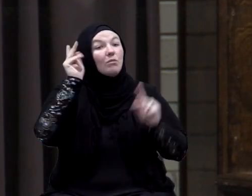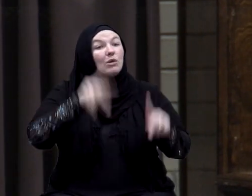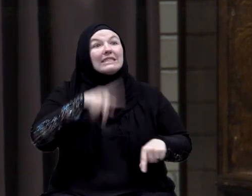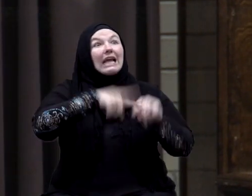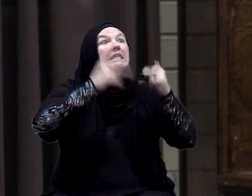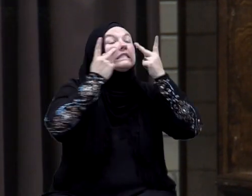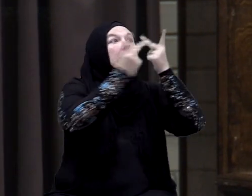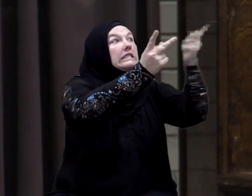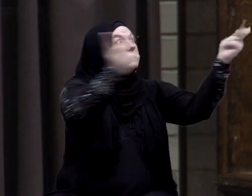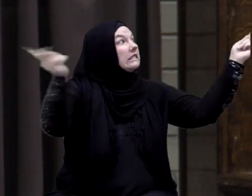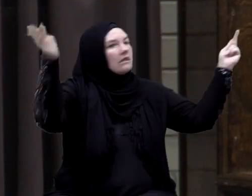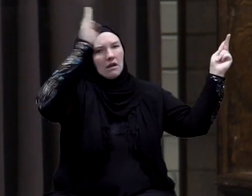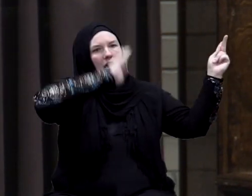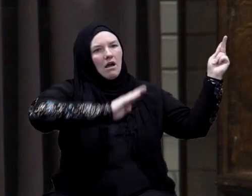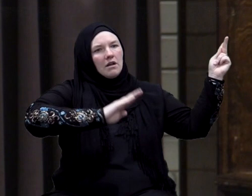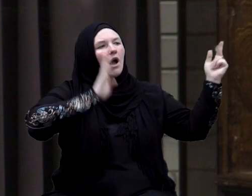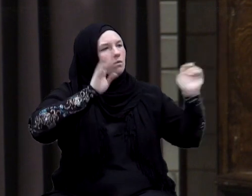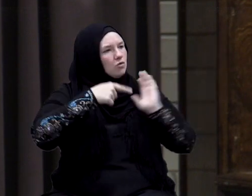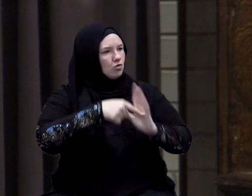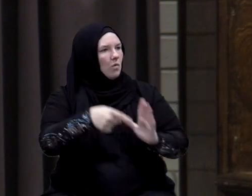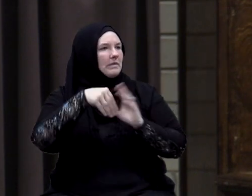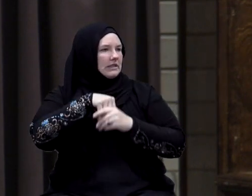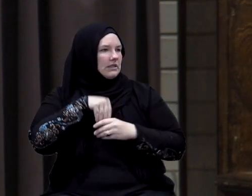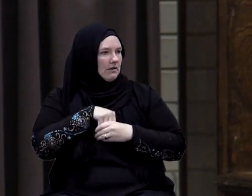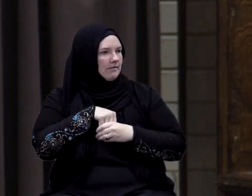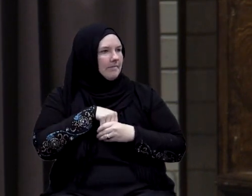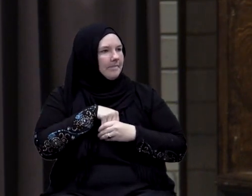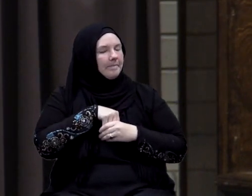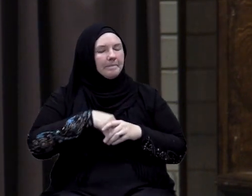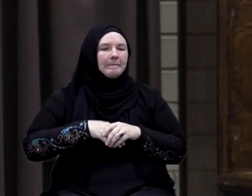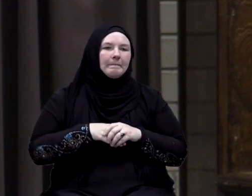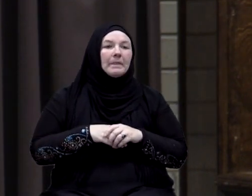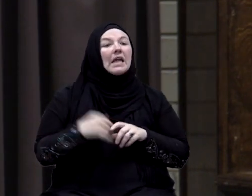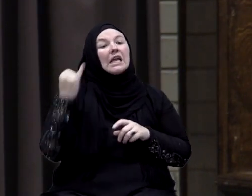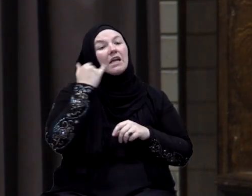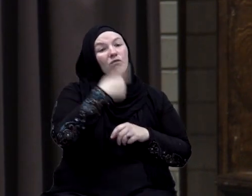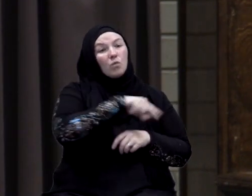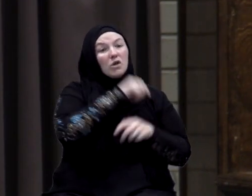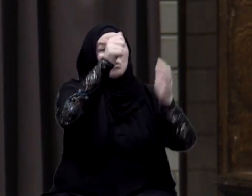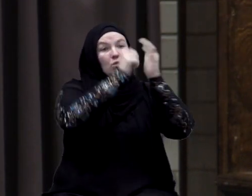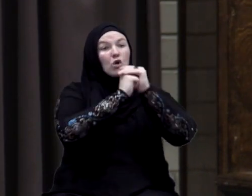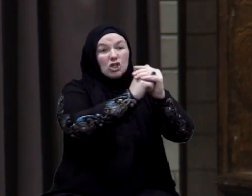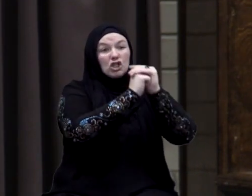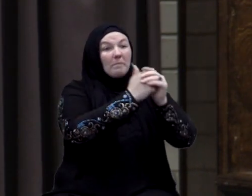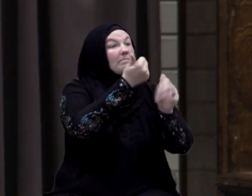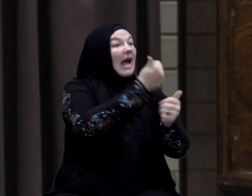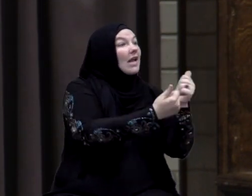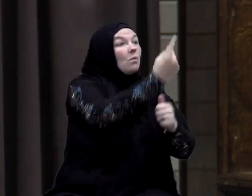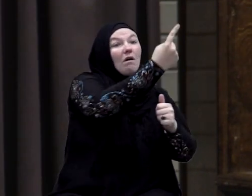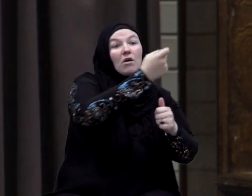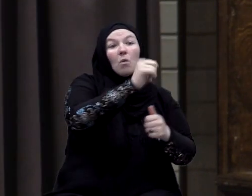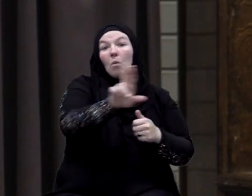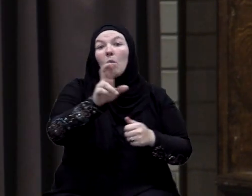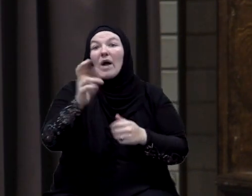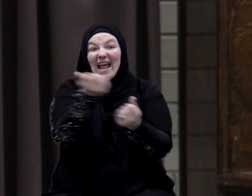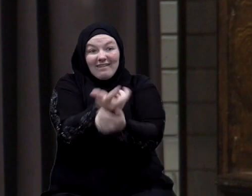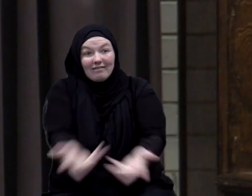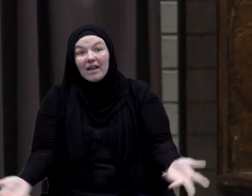الْبَاطِلِ. Whatever we worship of any other thing or any other one, it is false, false